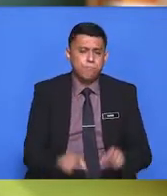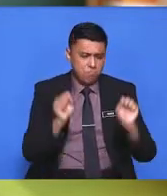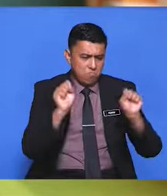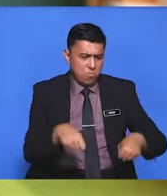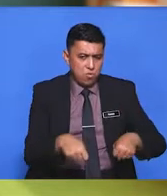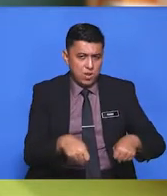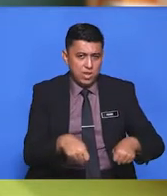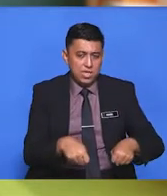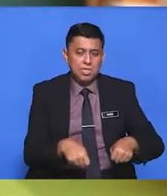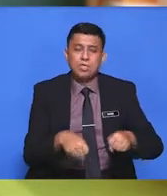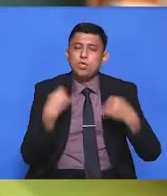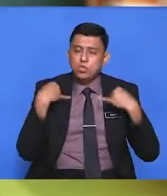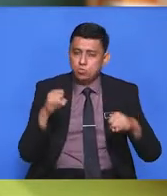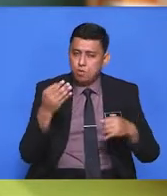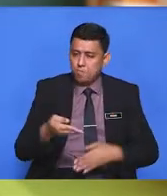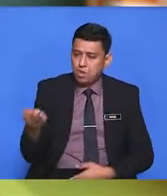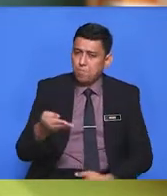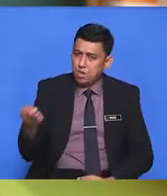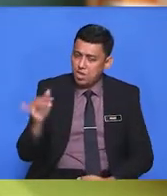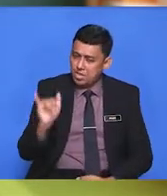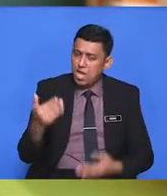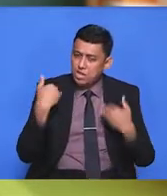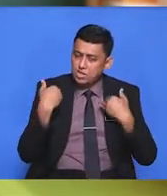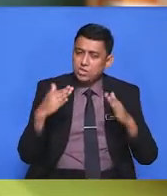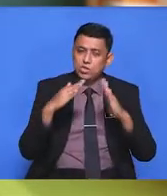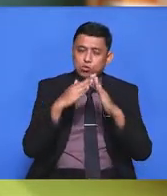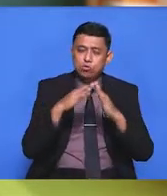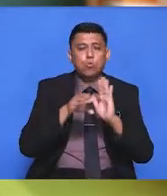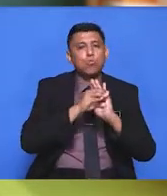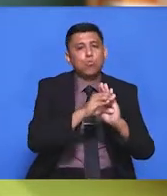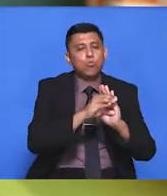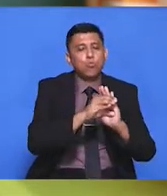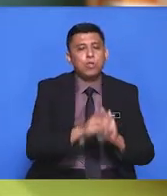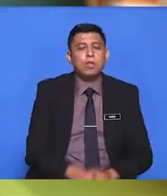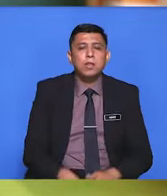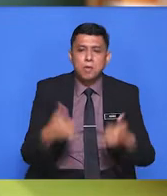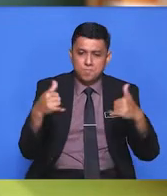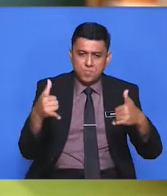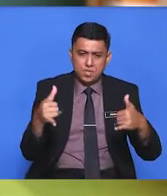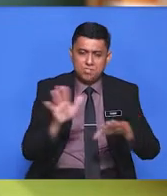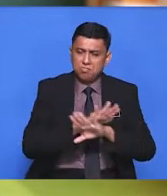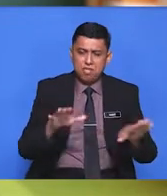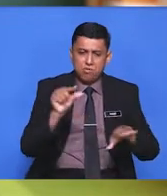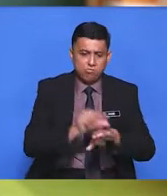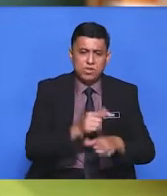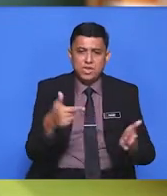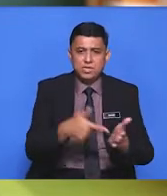menjual barang-barang yang ada di rumah kamu. Sebagai contoh, permainan yang tidak diguna